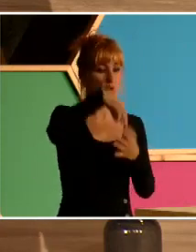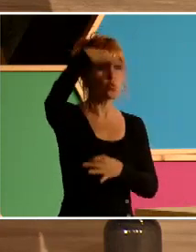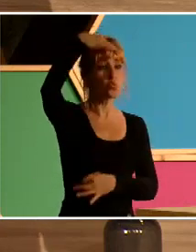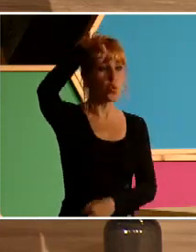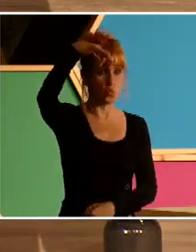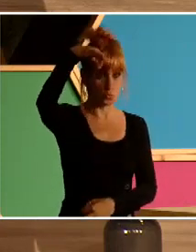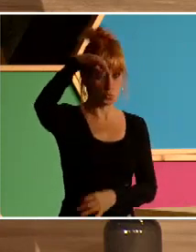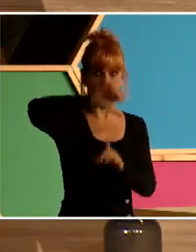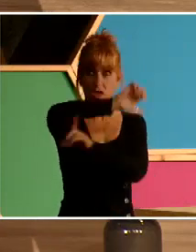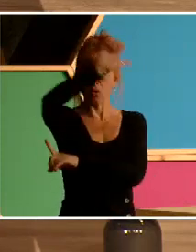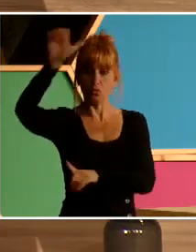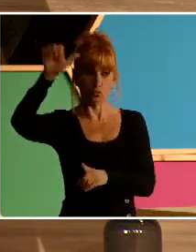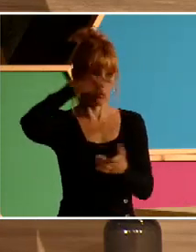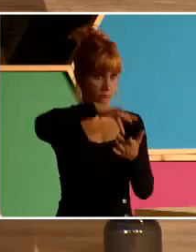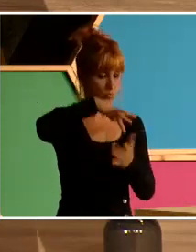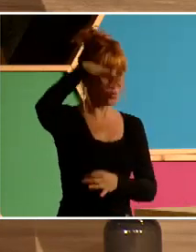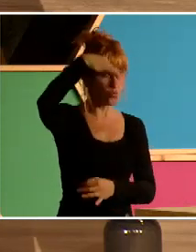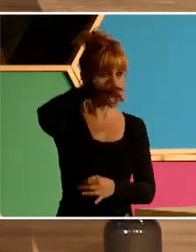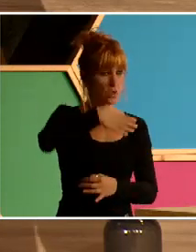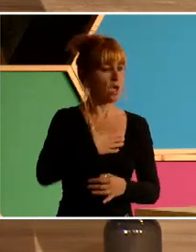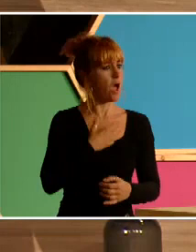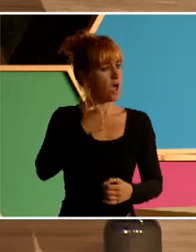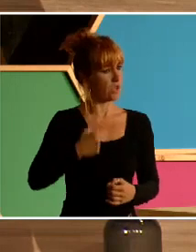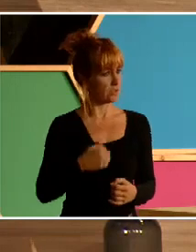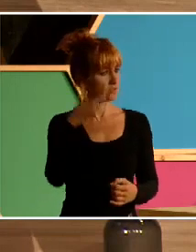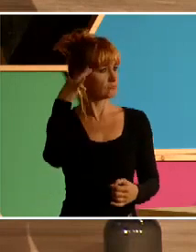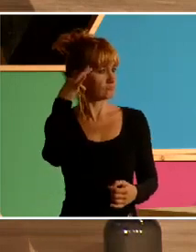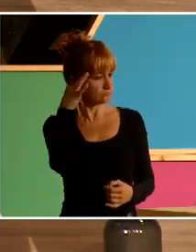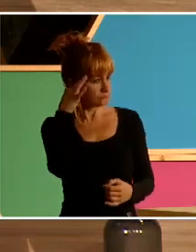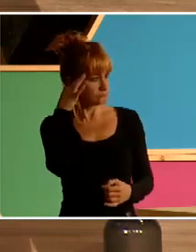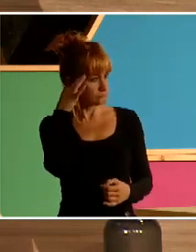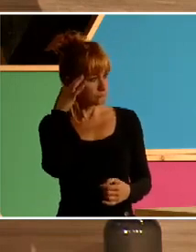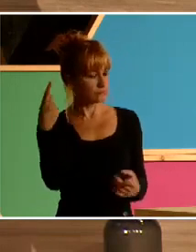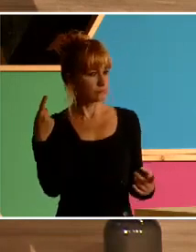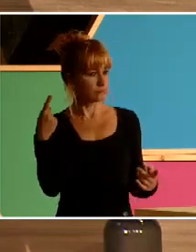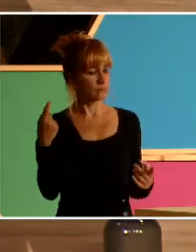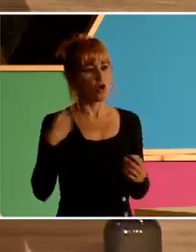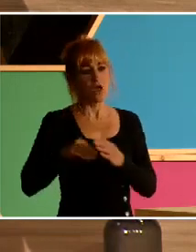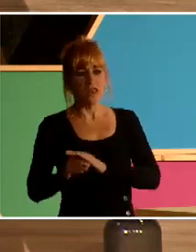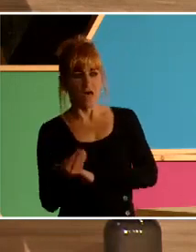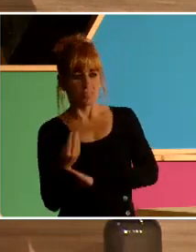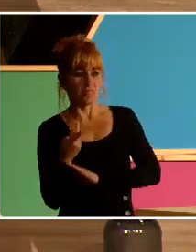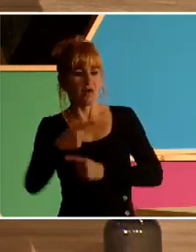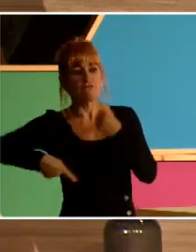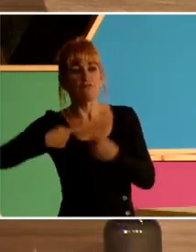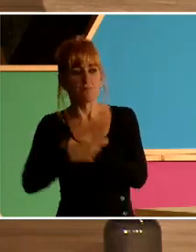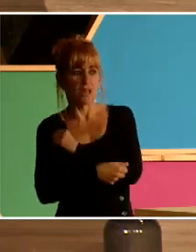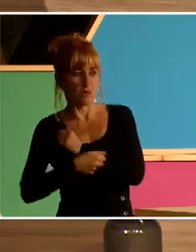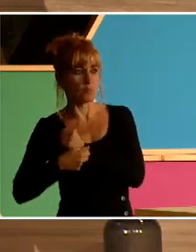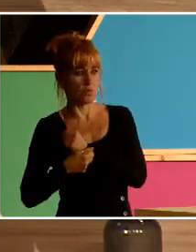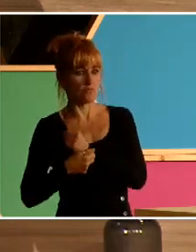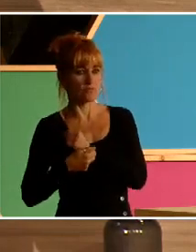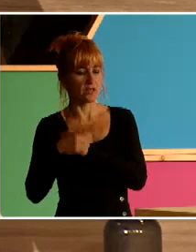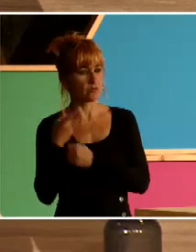que té una alcaldessa dona d'origen humil que prové d'aquestes lluites. I crec que hem d'estar molt orgullosos de